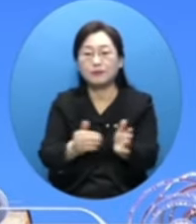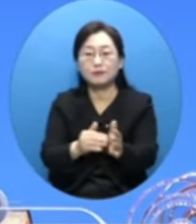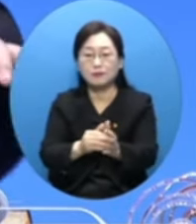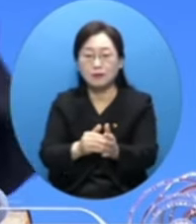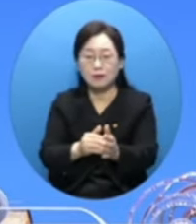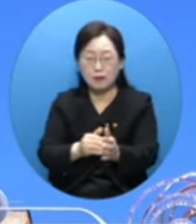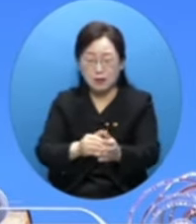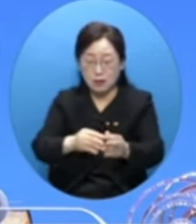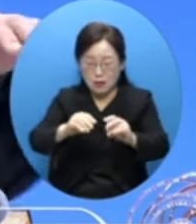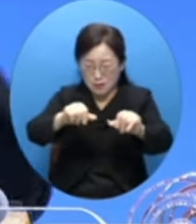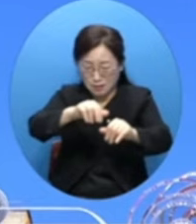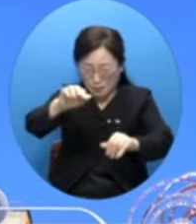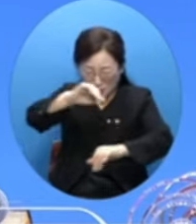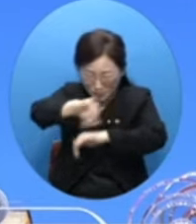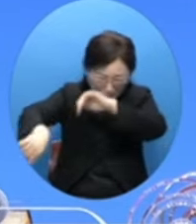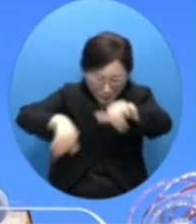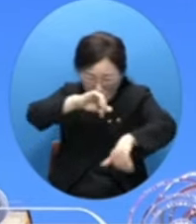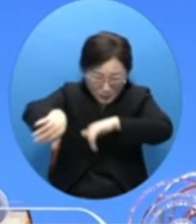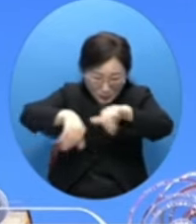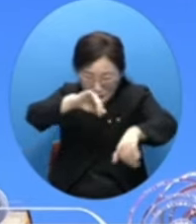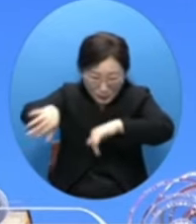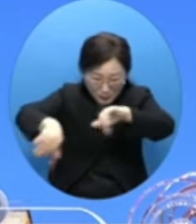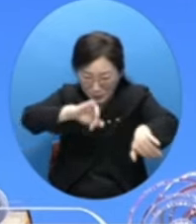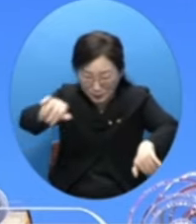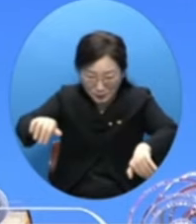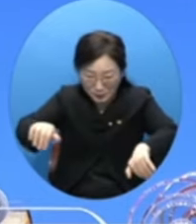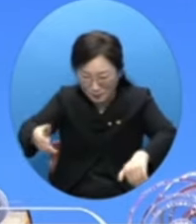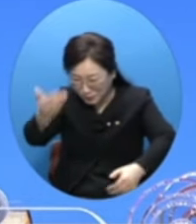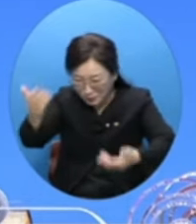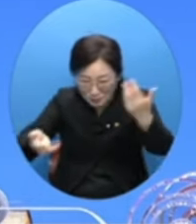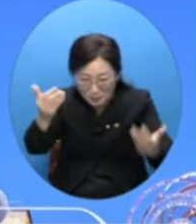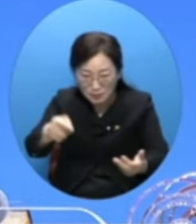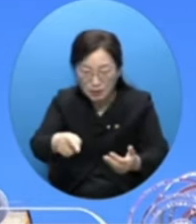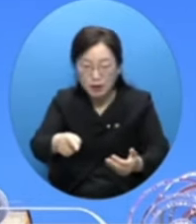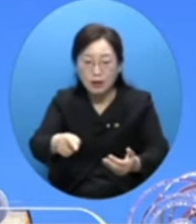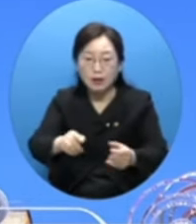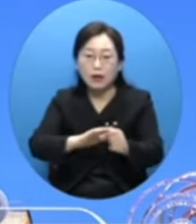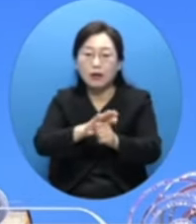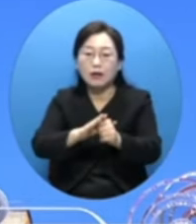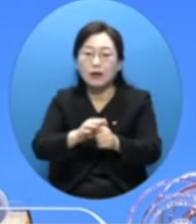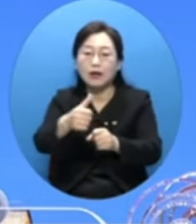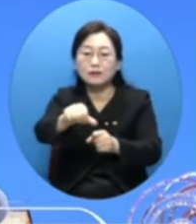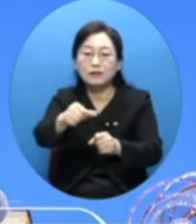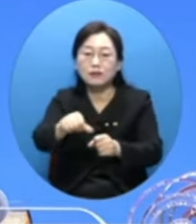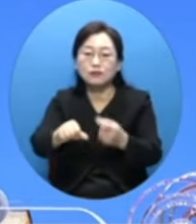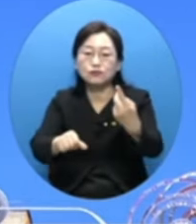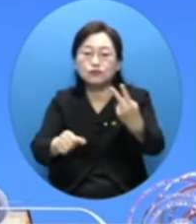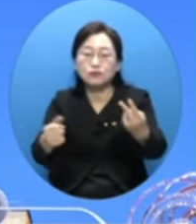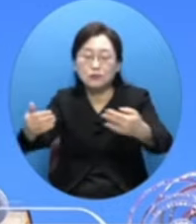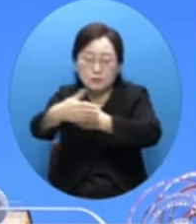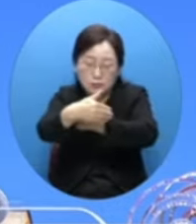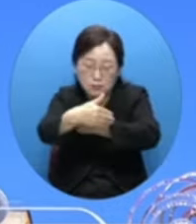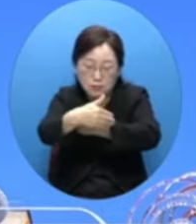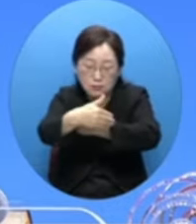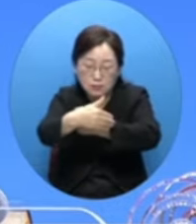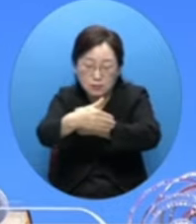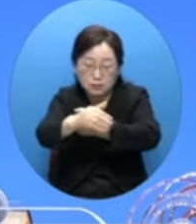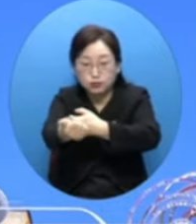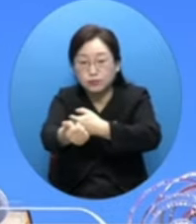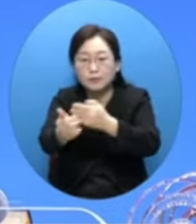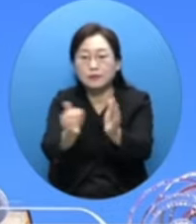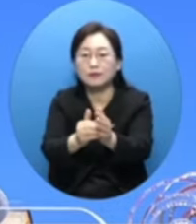잿더미를 막 헤어쳐보니 사랑하는 두 아들이 꼭 껴안고 불에 타주고 있었습니다.